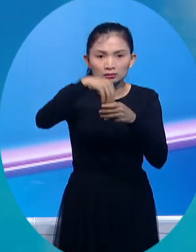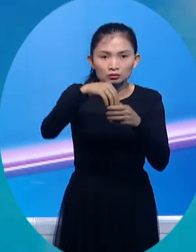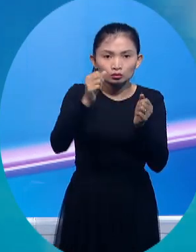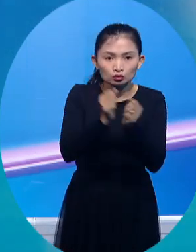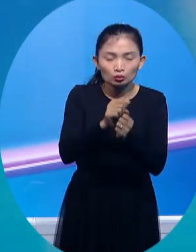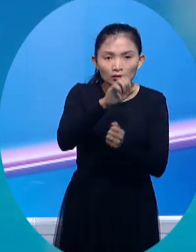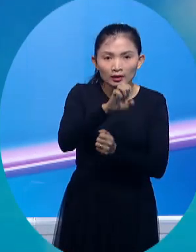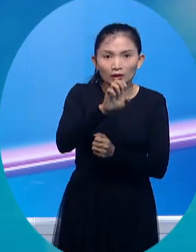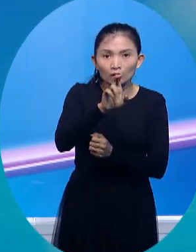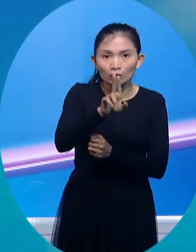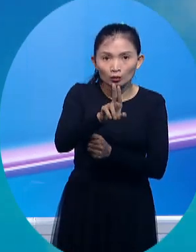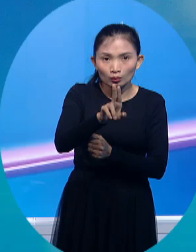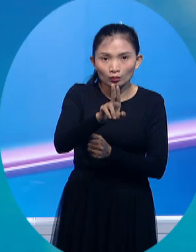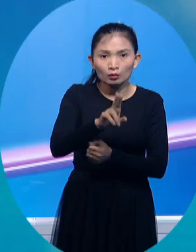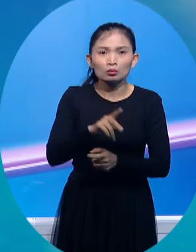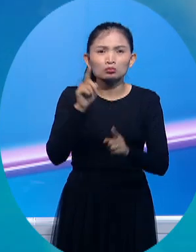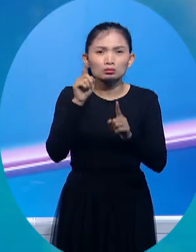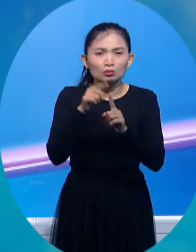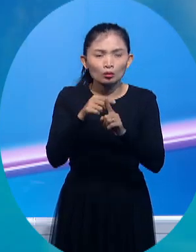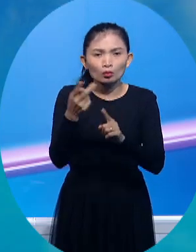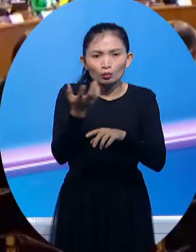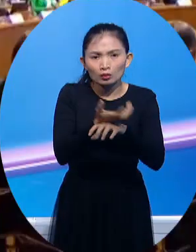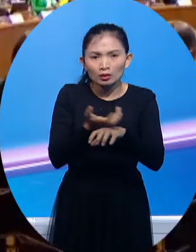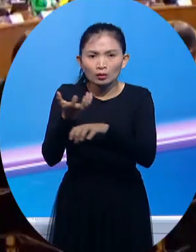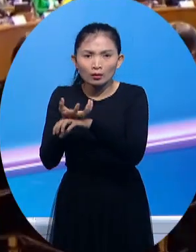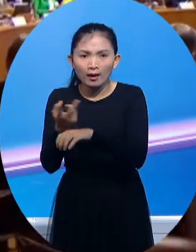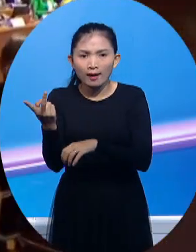để hai quốc gia này trở thành thành viên chính thức của EU.